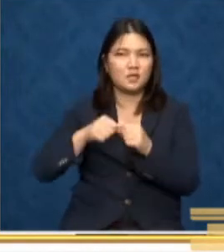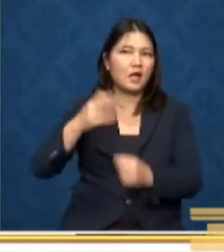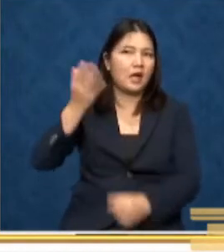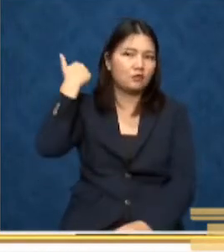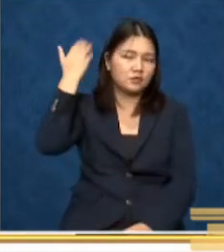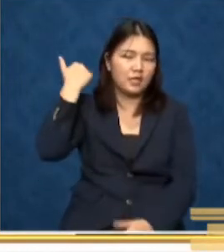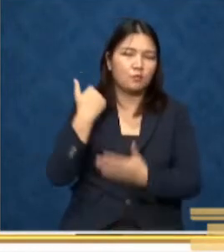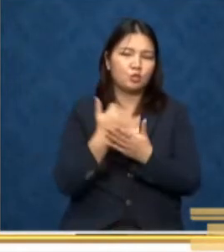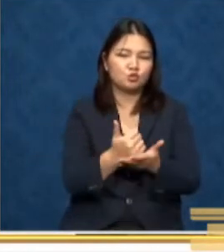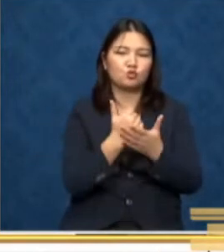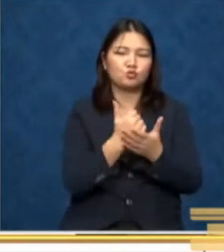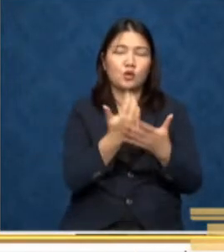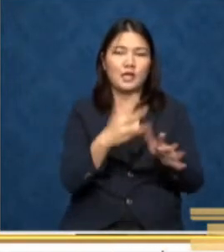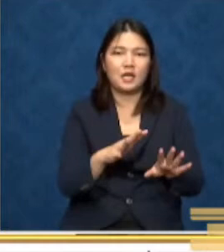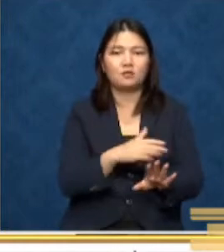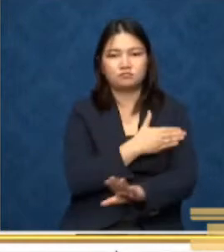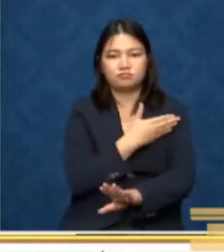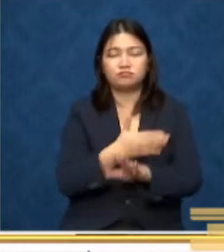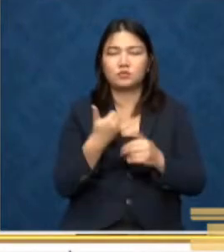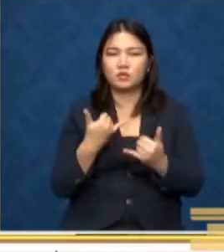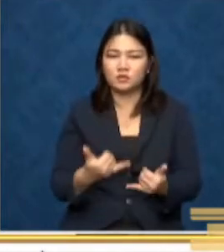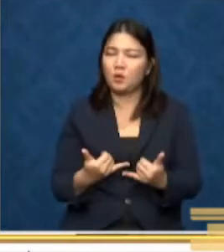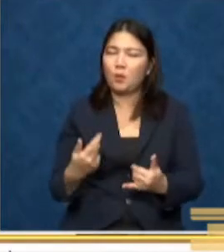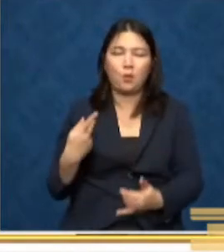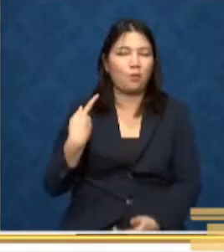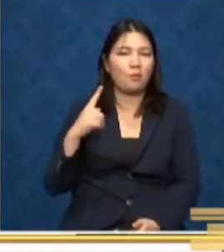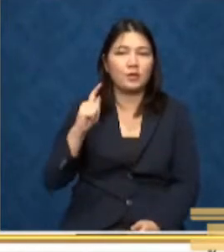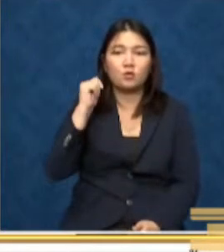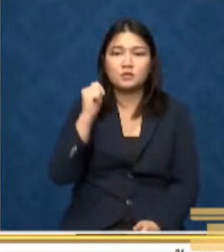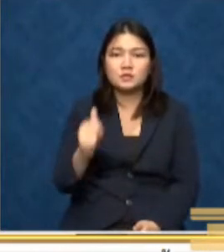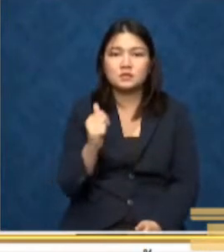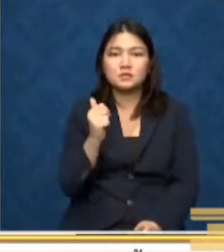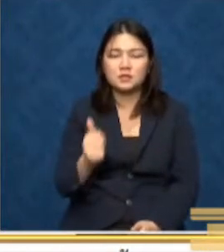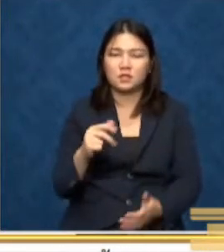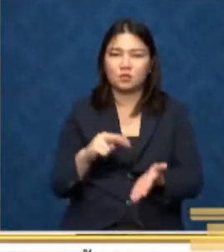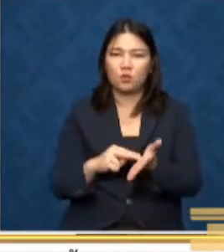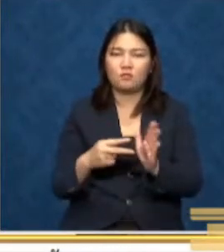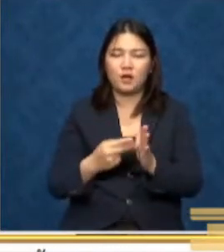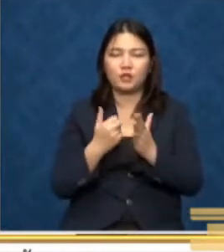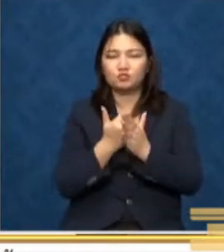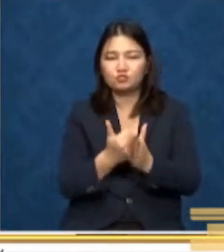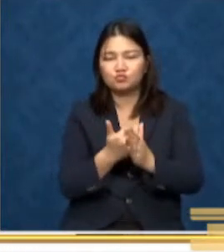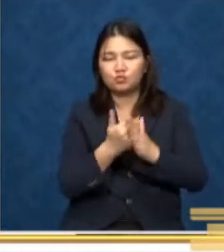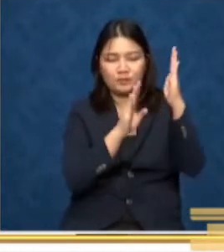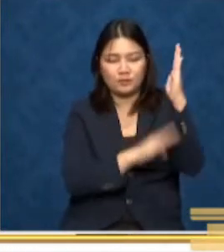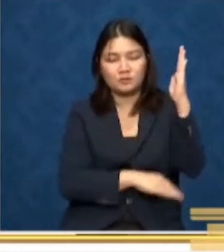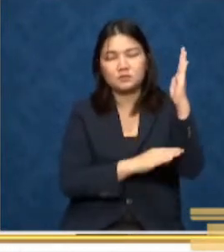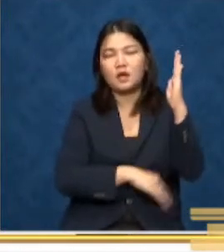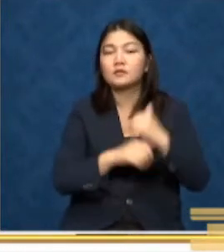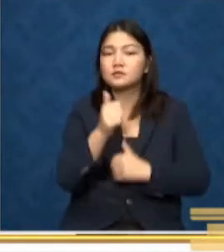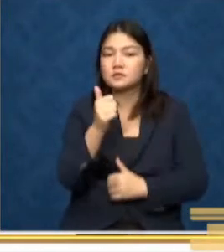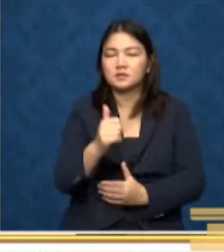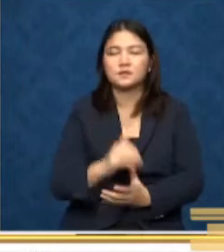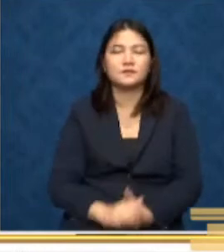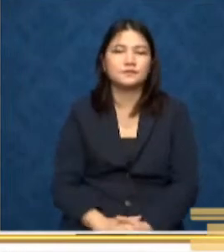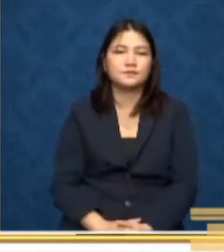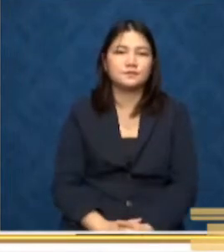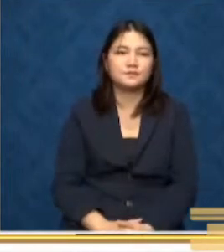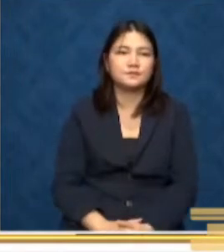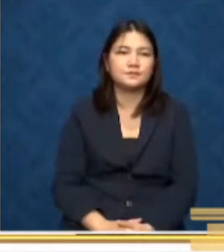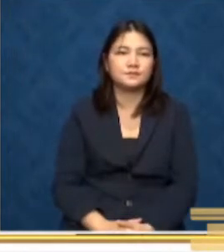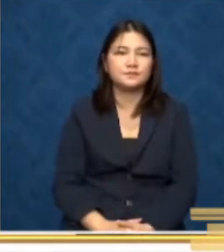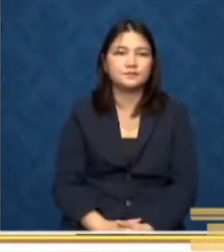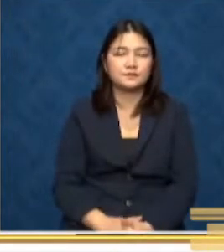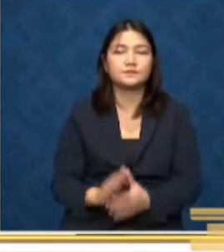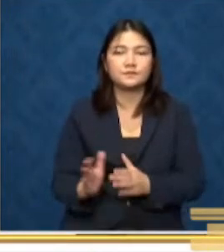ถานศึกษาปอเนาะเป็นที่รองรับภาระของบ้านเมืองและแก้ปัญหาต่างๆได้เยอะตอนเป็นรัฐมนตรีช่วยมาไทยผมได้